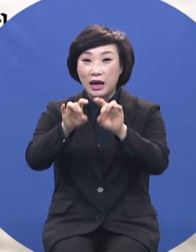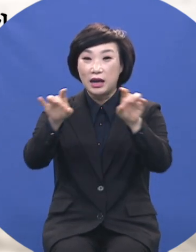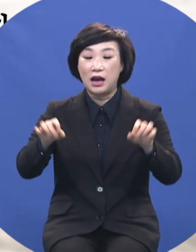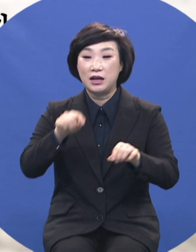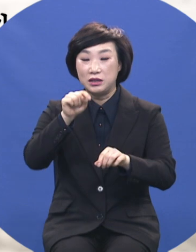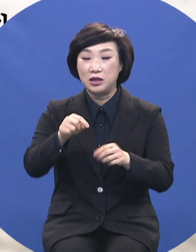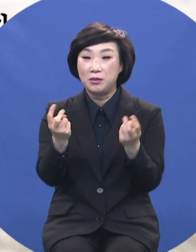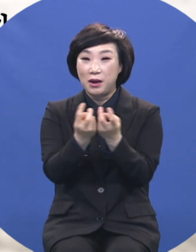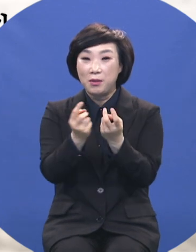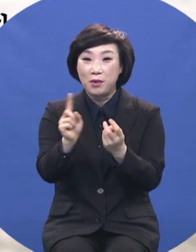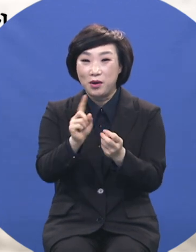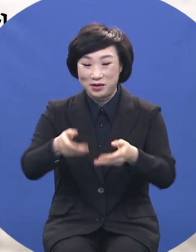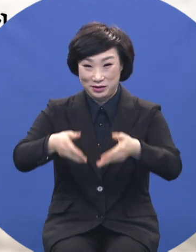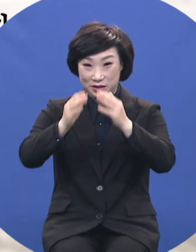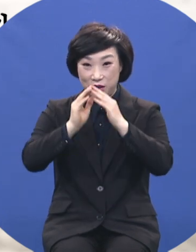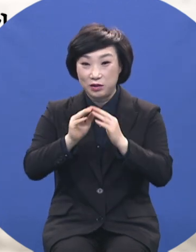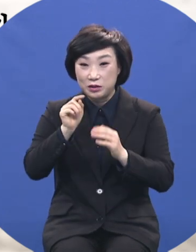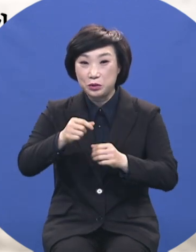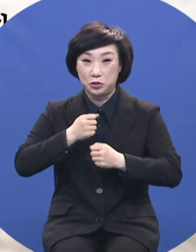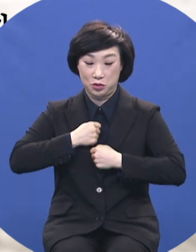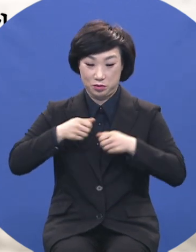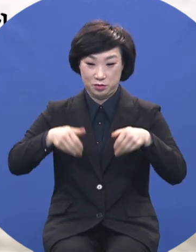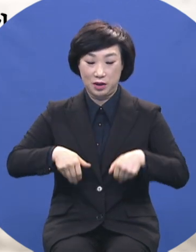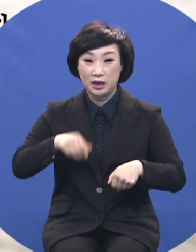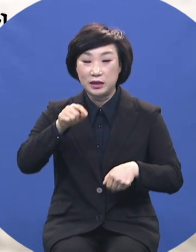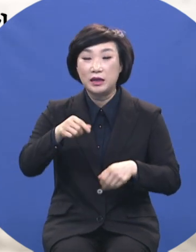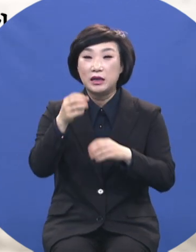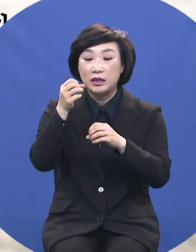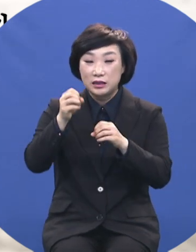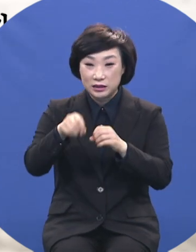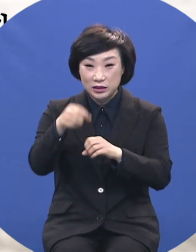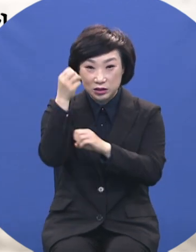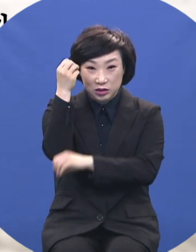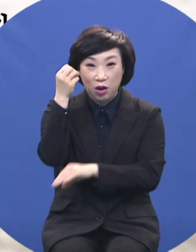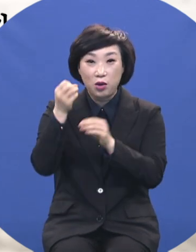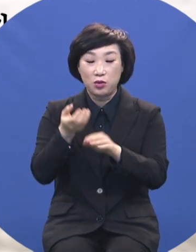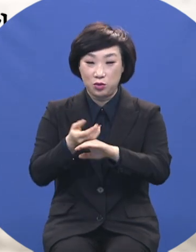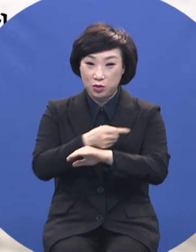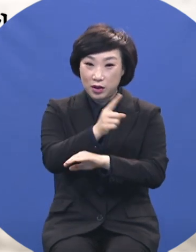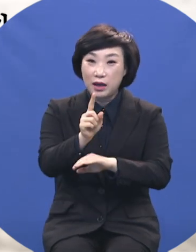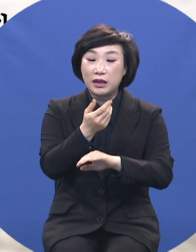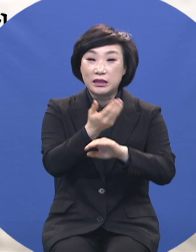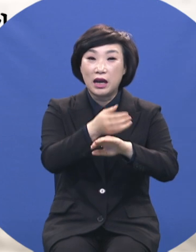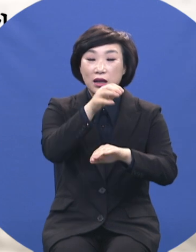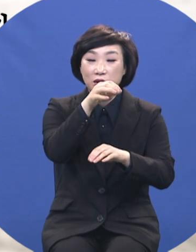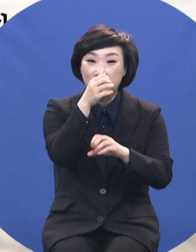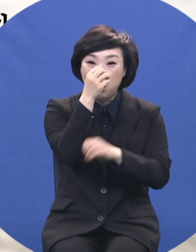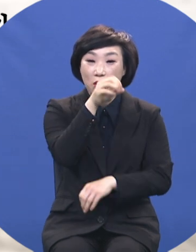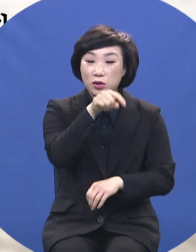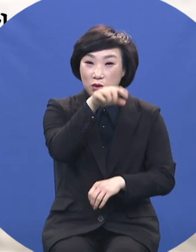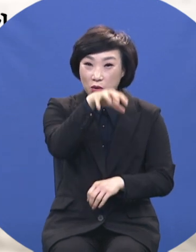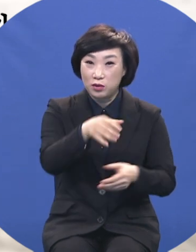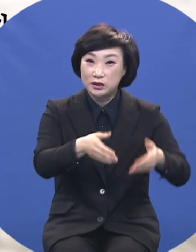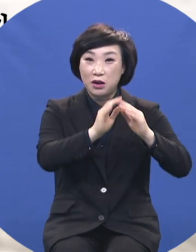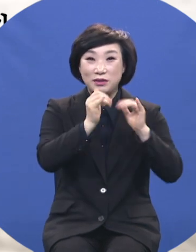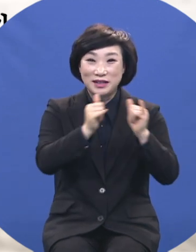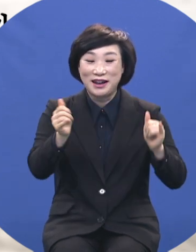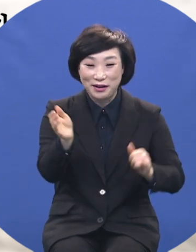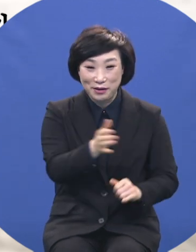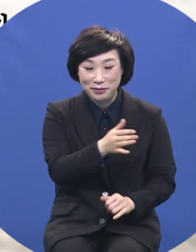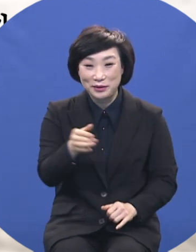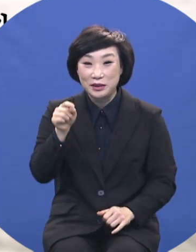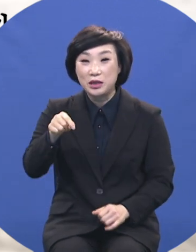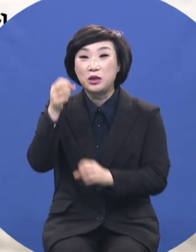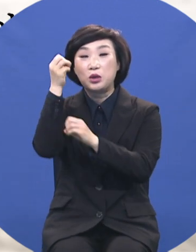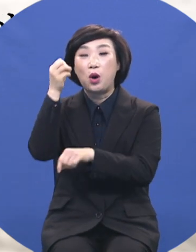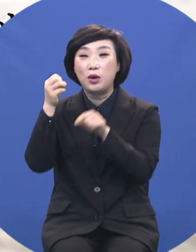그 위에 세우기를 조심할지니라. 이 닦아둔 것 외에 능히 다른 터를 닦아둘 자가 없으니 이 터는